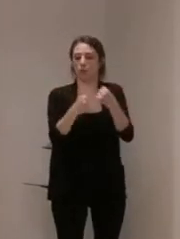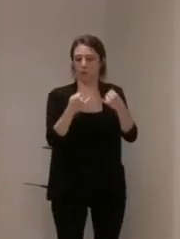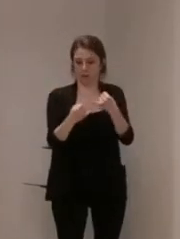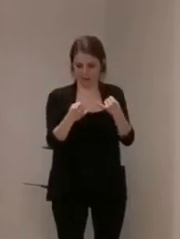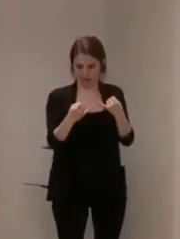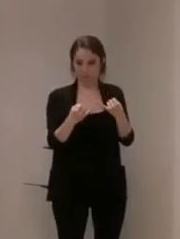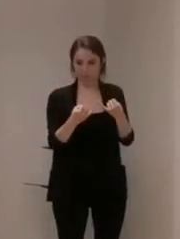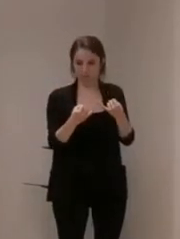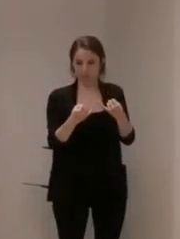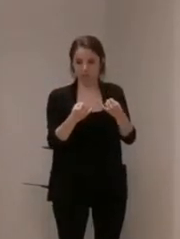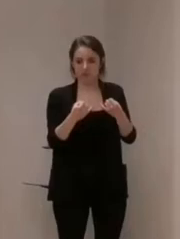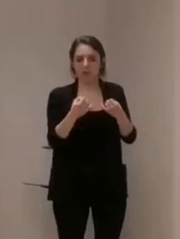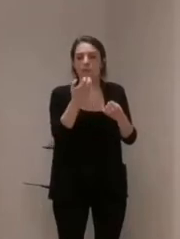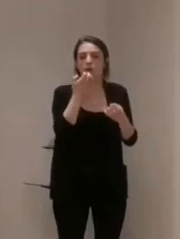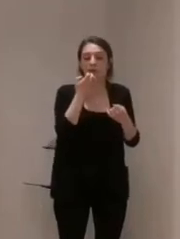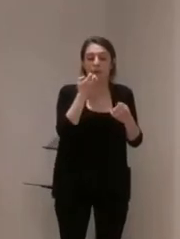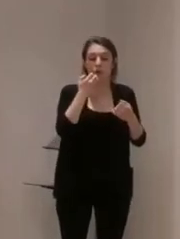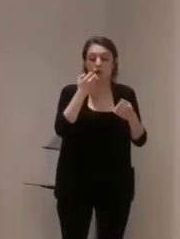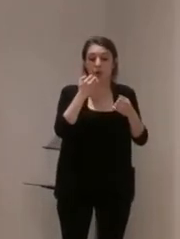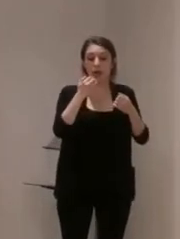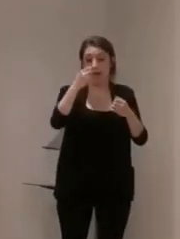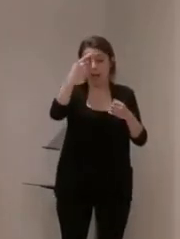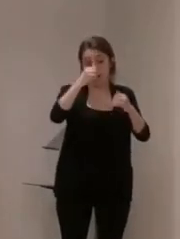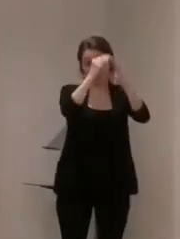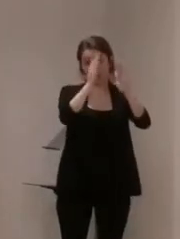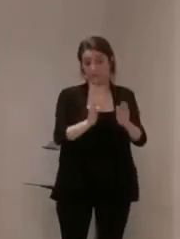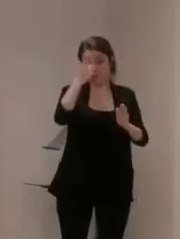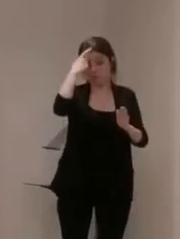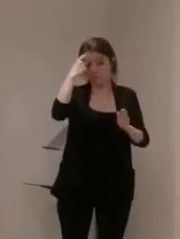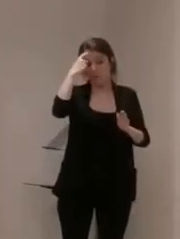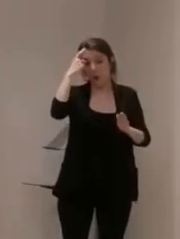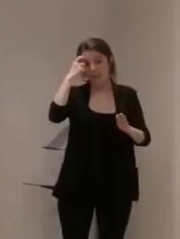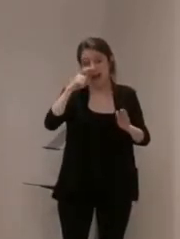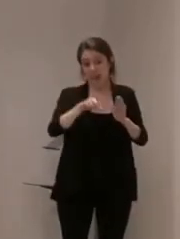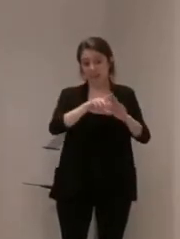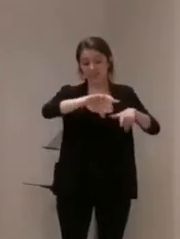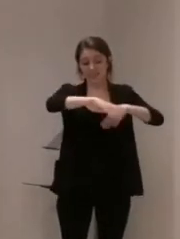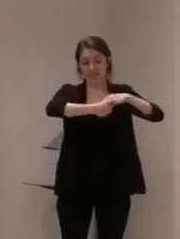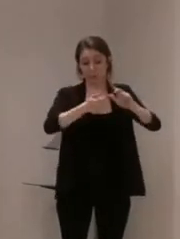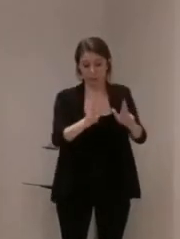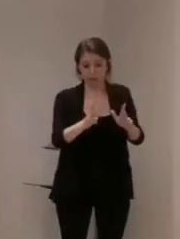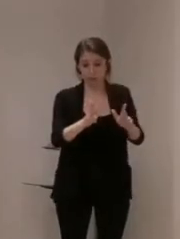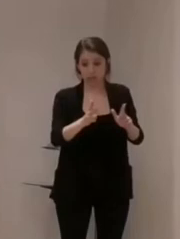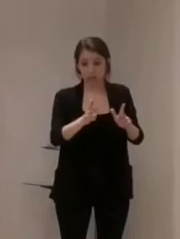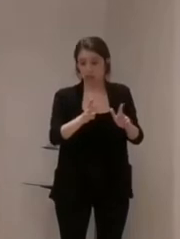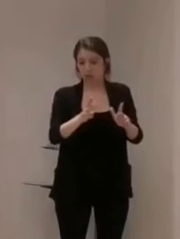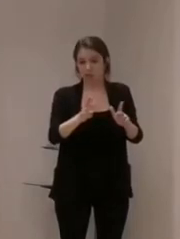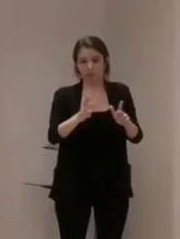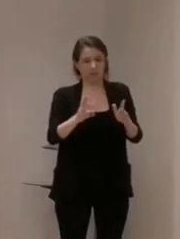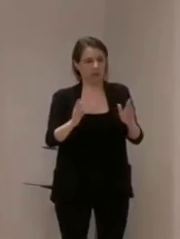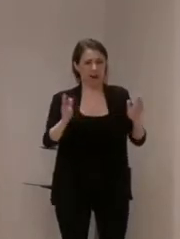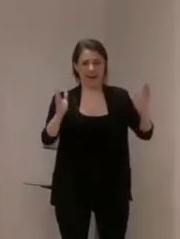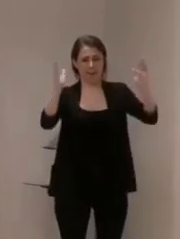Per què hi ha un memorial democràtic? Perquè les memòries d'un període brutal de la nostra història, brutal, extraordinari, d'una